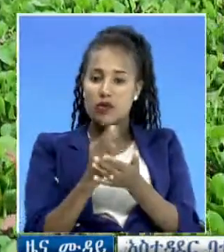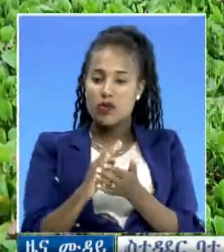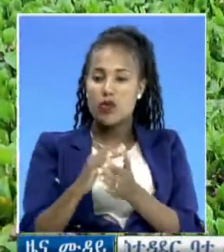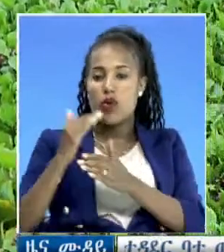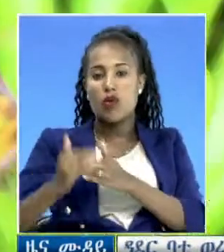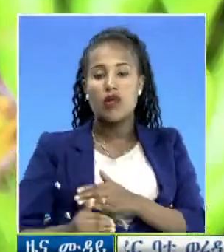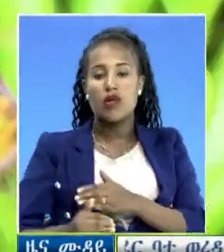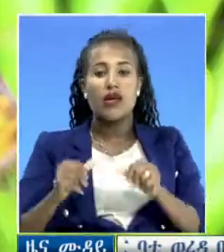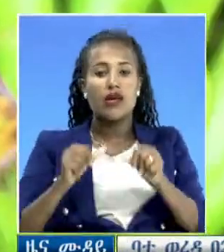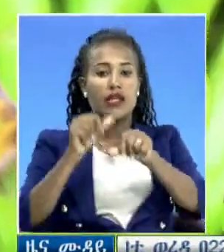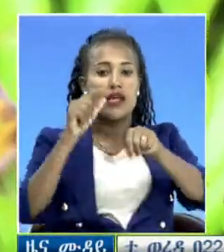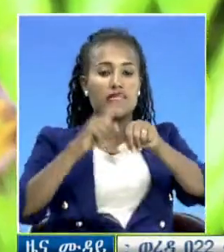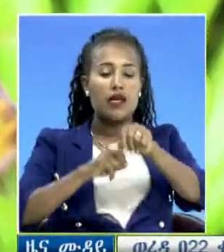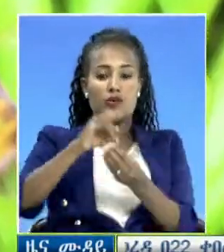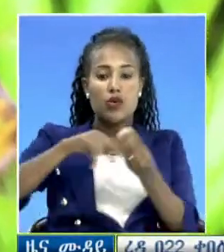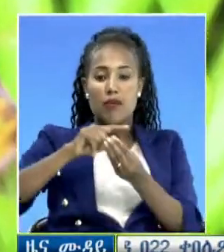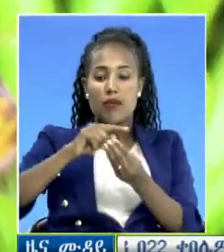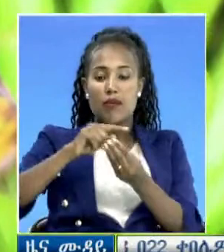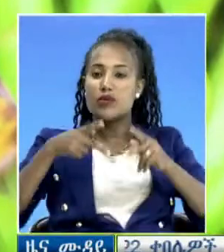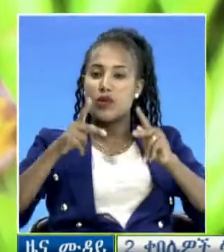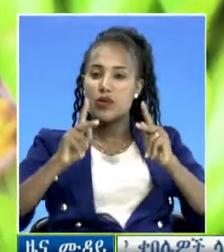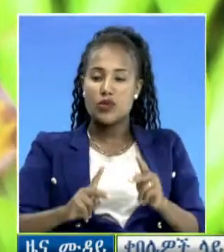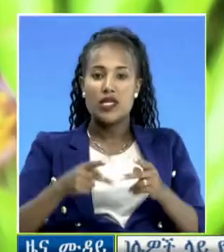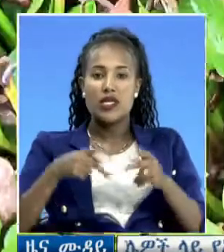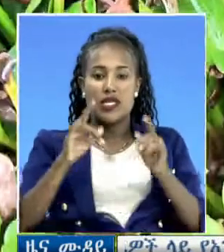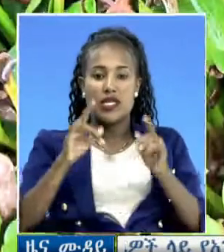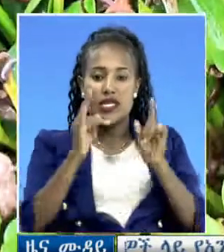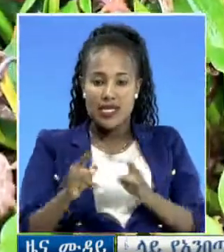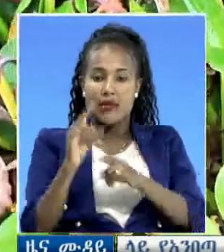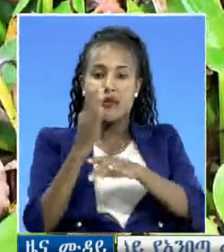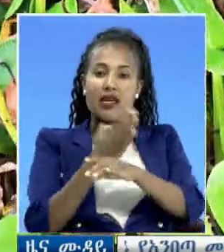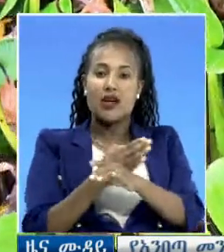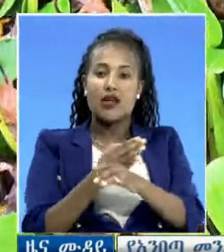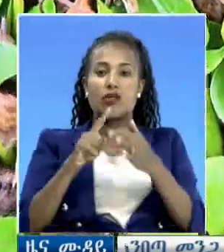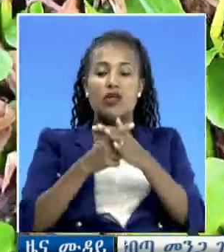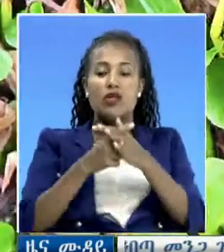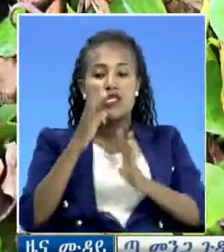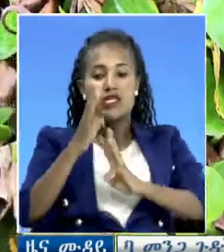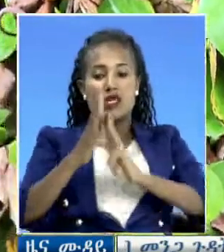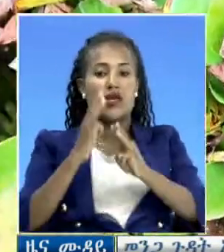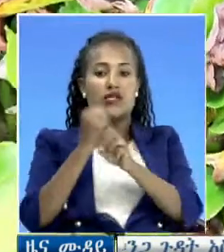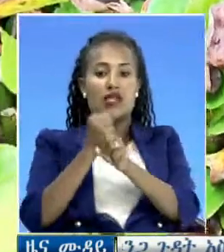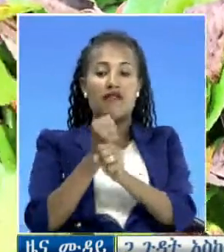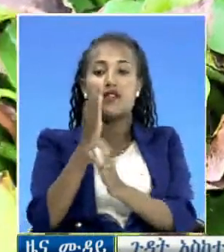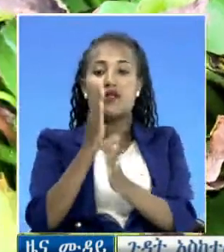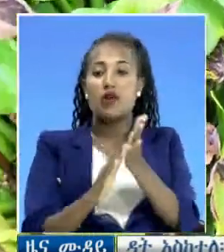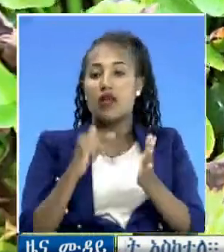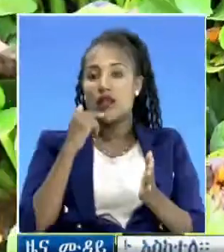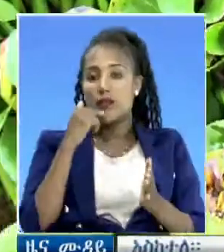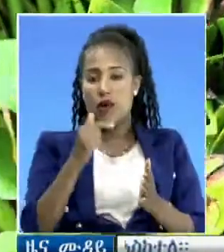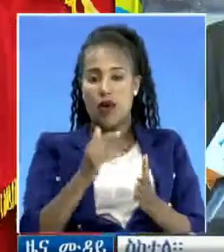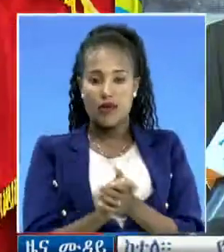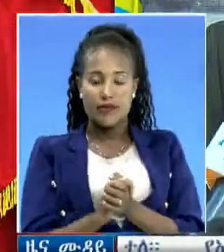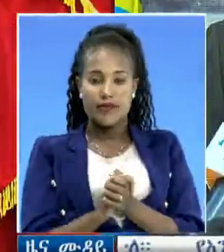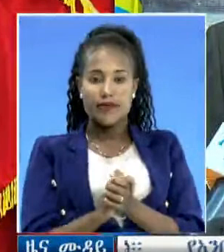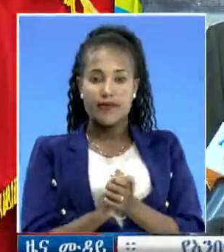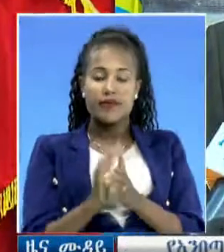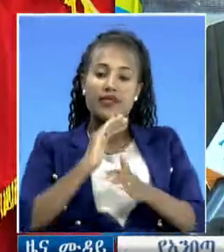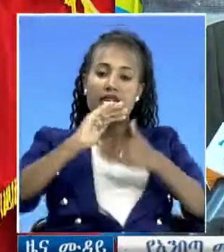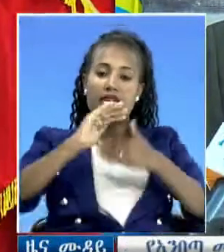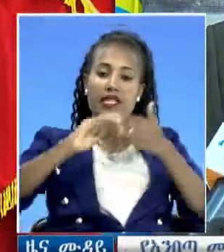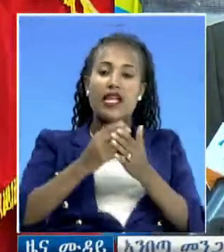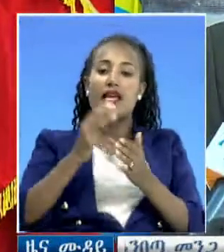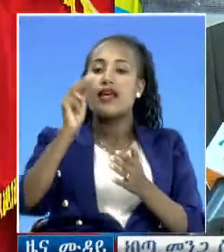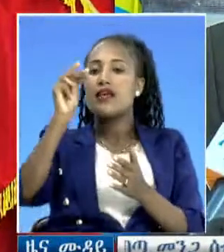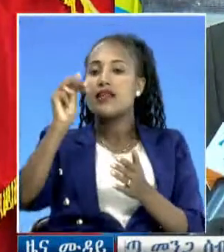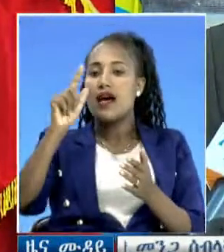ለጎን በቀጣይ ጊዜያት በዙሪያው የሚገኙ አርሶ አደሮችን የእርሻ ዘዴ ከማስተካከል ጀምሮ ሳይንሳዊ ስራዎች ይከናወኑበታል ብለዋል ዋና ዳይሬክተሩም። አጠቃላይ